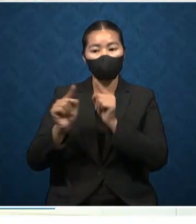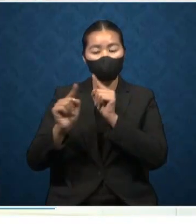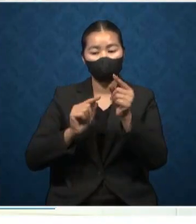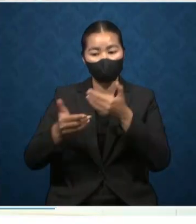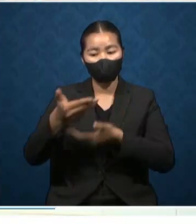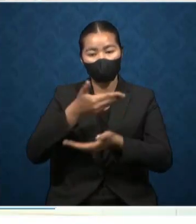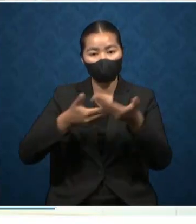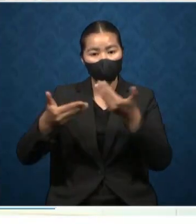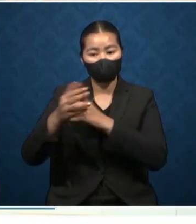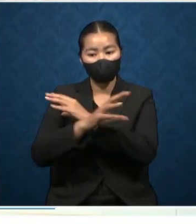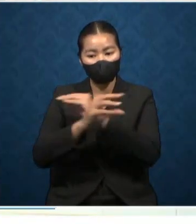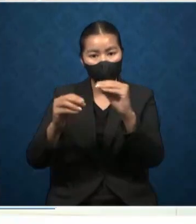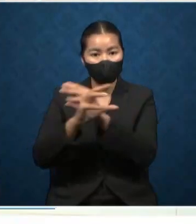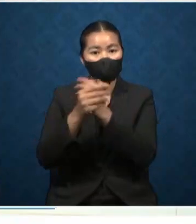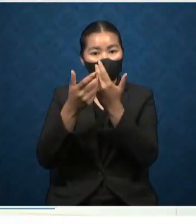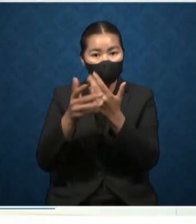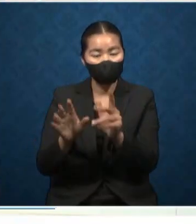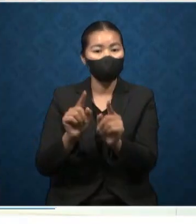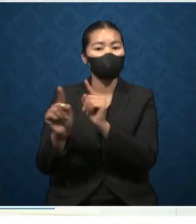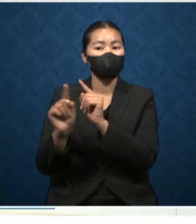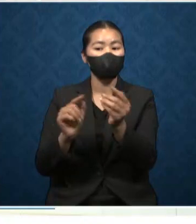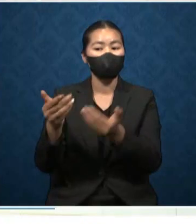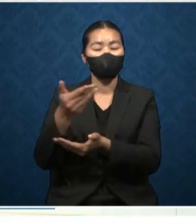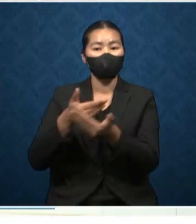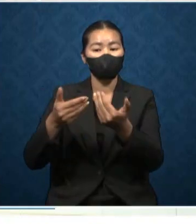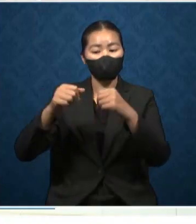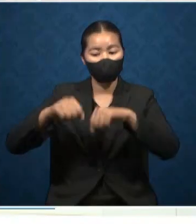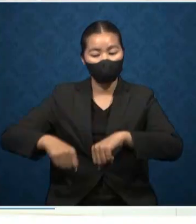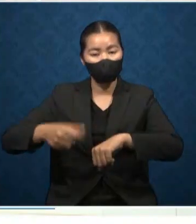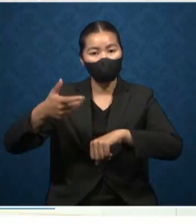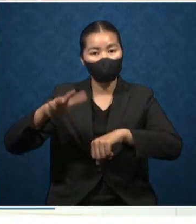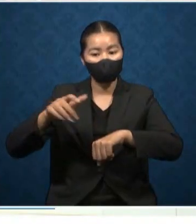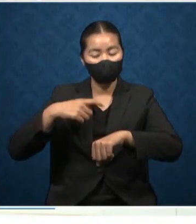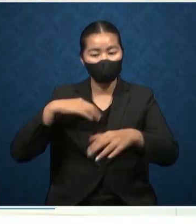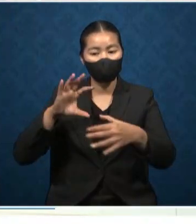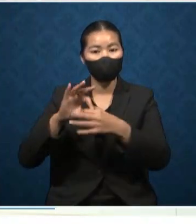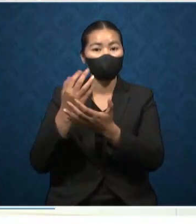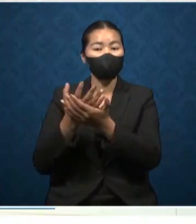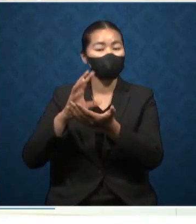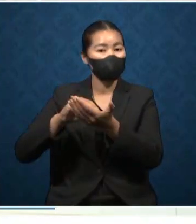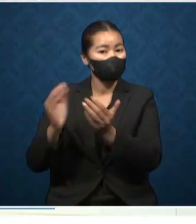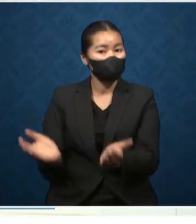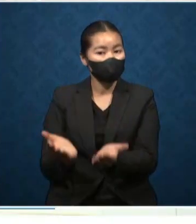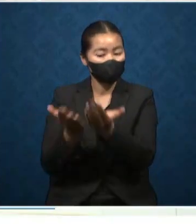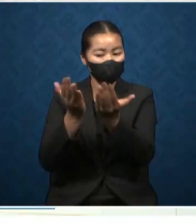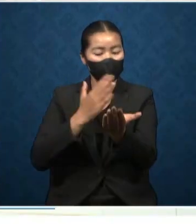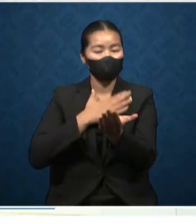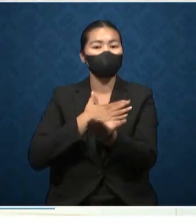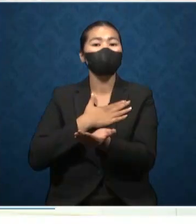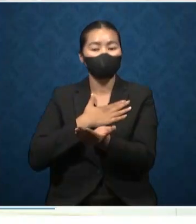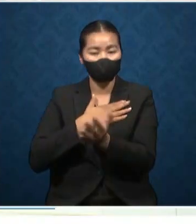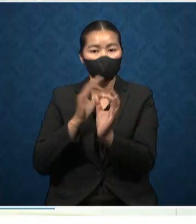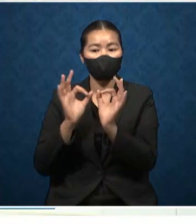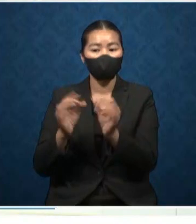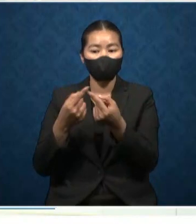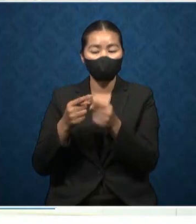ได้คุยกันะครับแล้วผมก็บอกว่า ในกรณีการสับหนึขอมูลเนี่ยทางโรงอยินดีครั แต่ขอคว